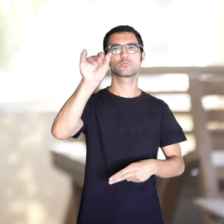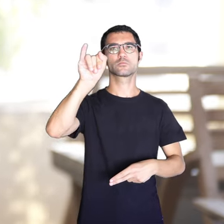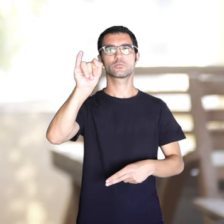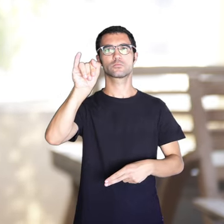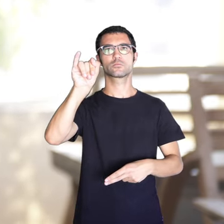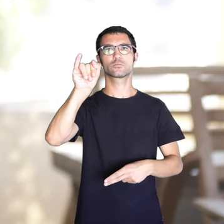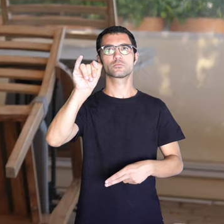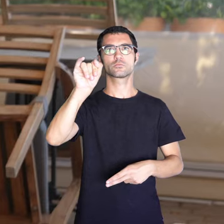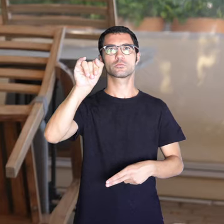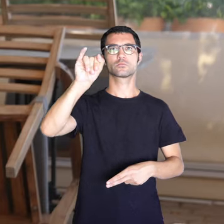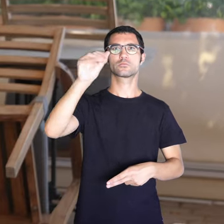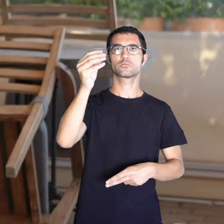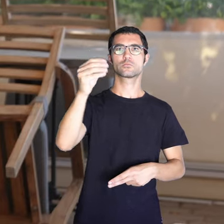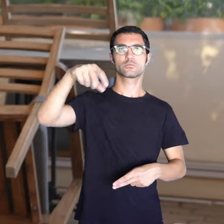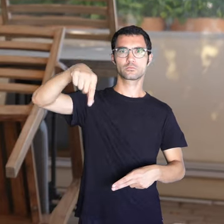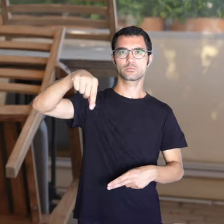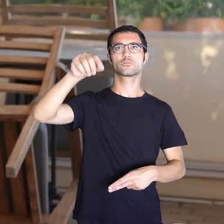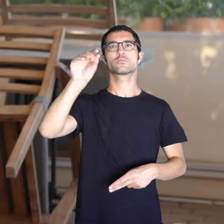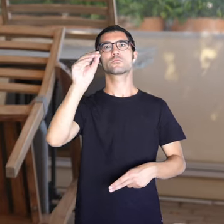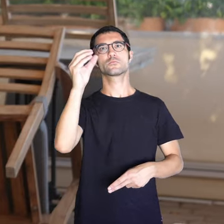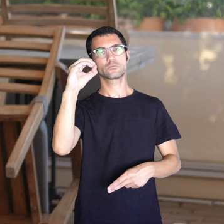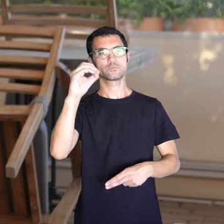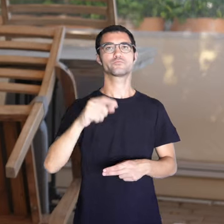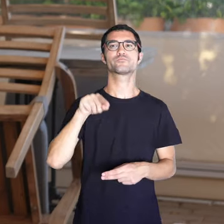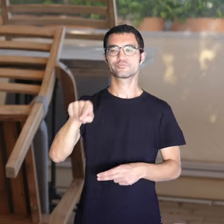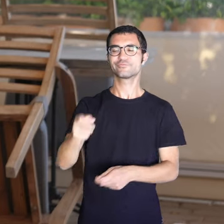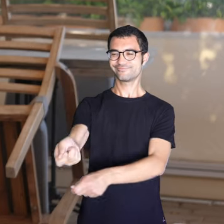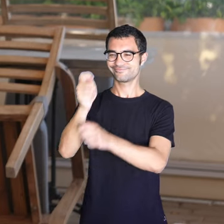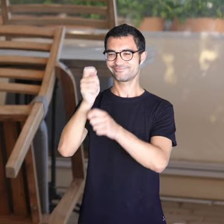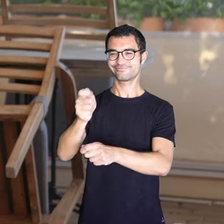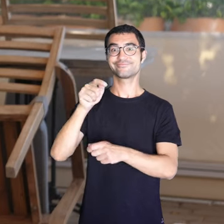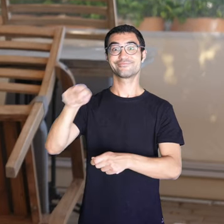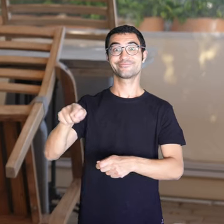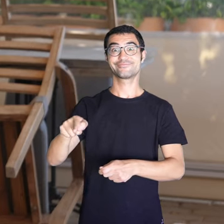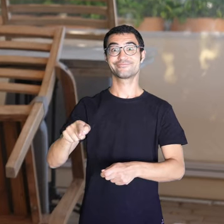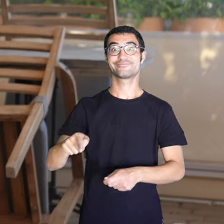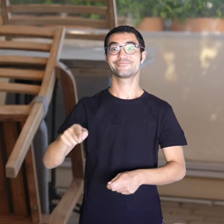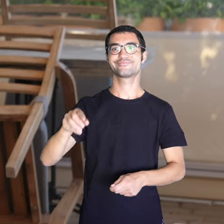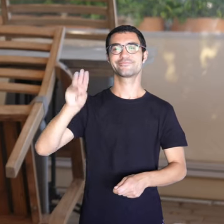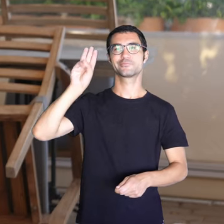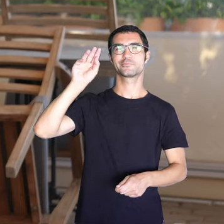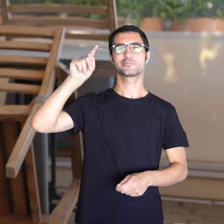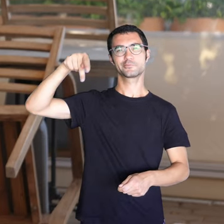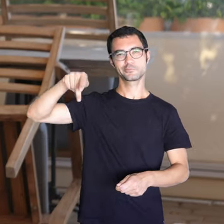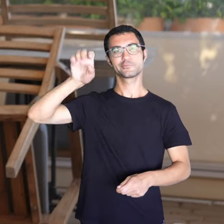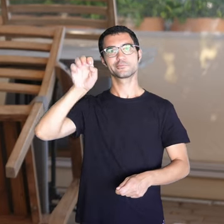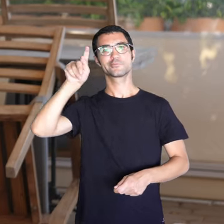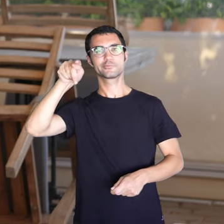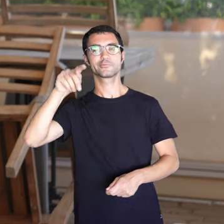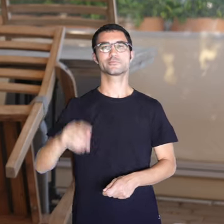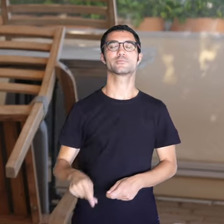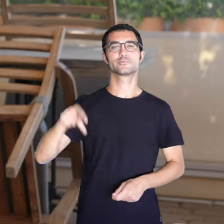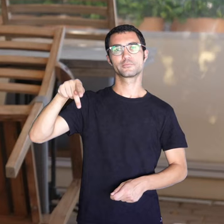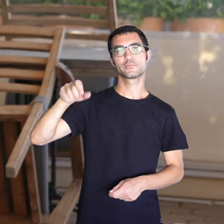Quico, que pescava, li deien en Pep, encara en té un altre, li deien en Pep Passador i en